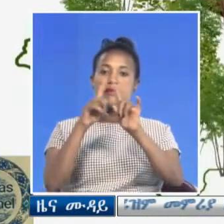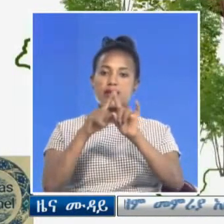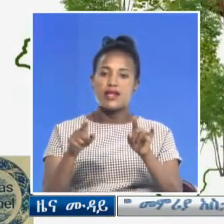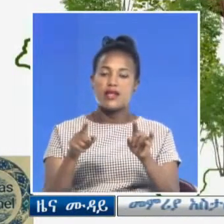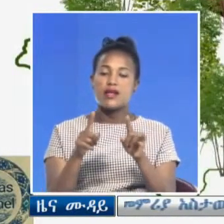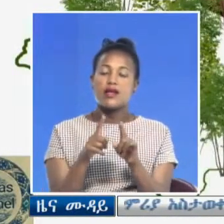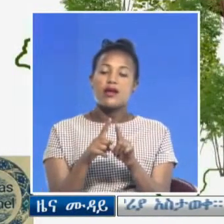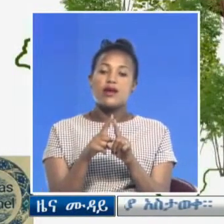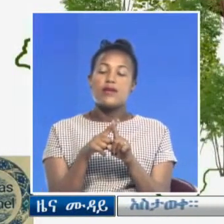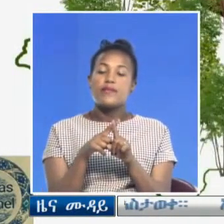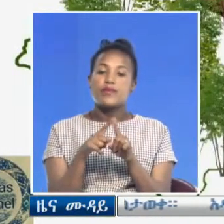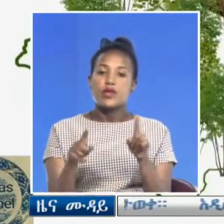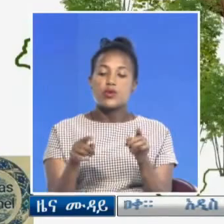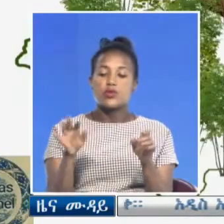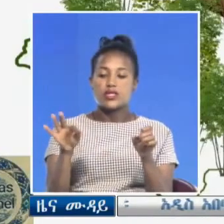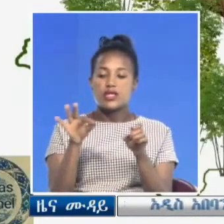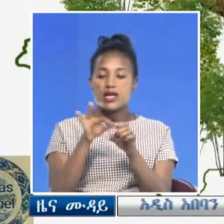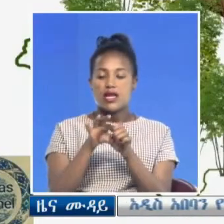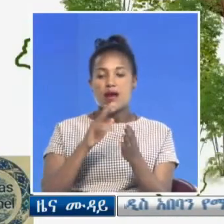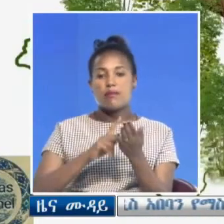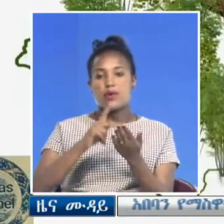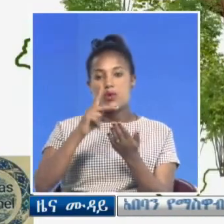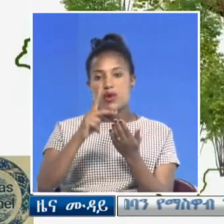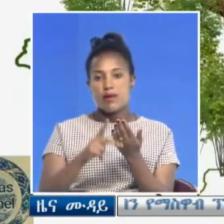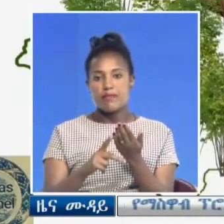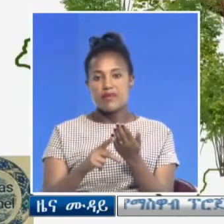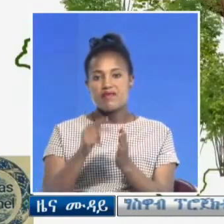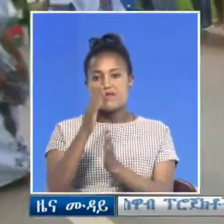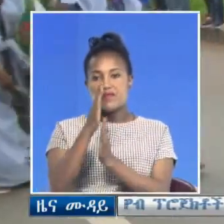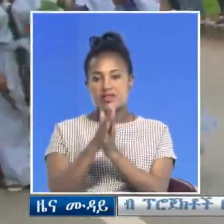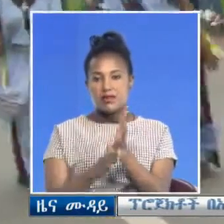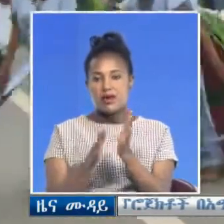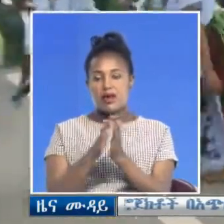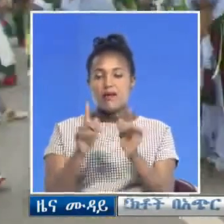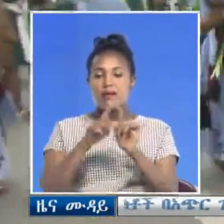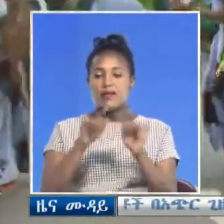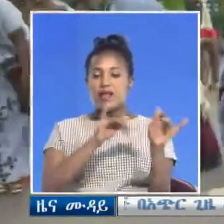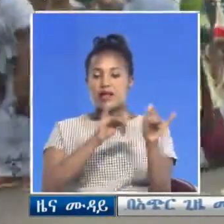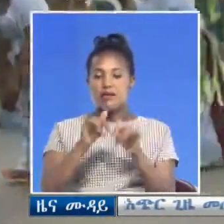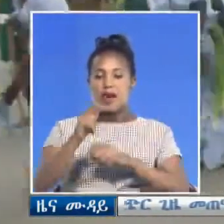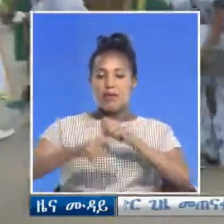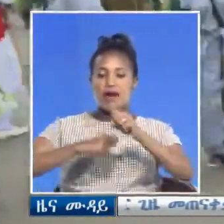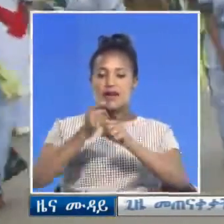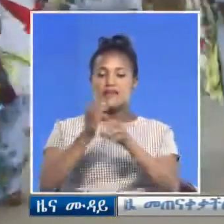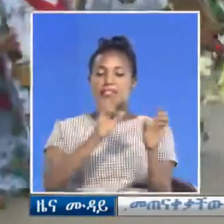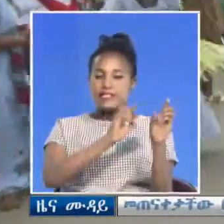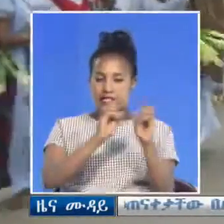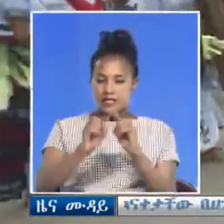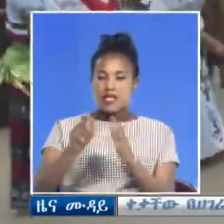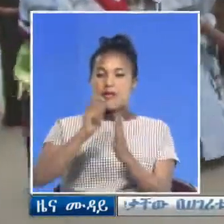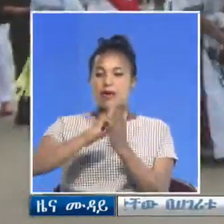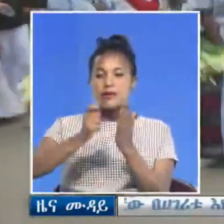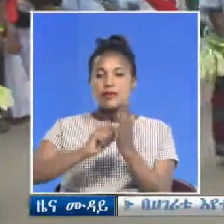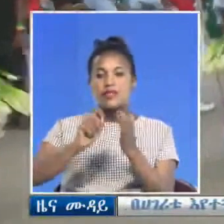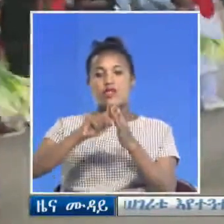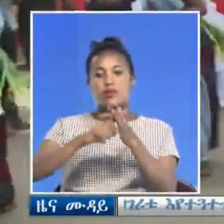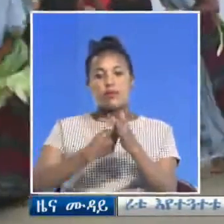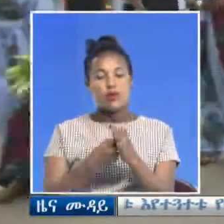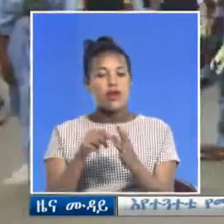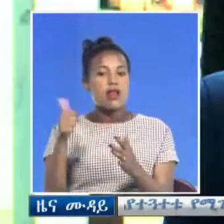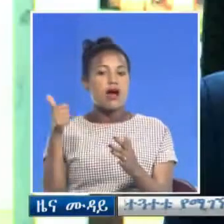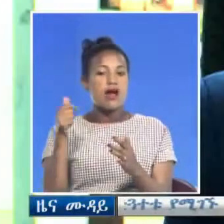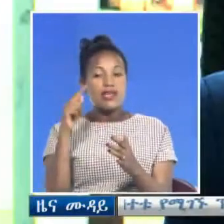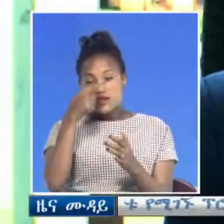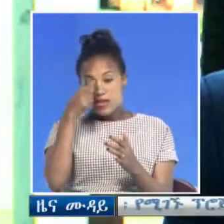የልዩ የችግኝ ተከላ ፕሮግራም ይከናወናል። በተለይ ደግሞ በዓለም አቀፍ ቅርስን ለማስመዝገብ የጀመኑ ስራ ሌላ